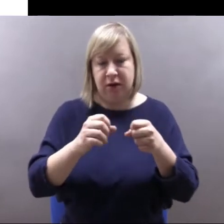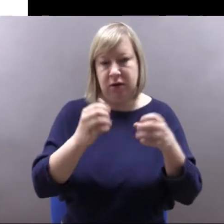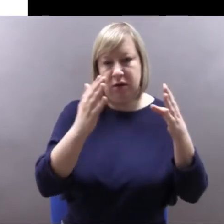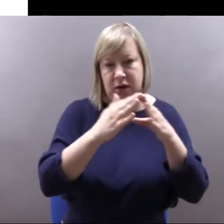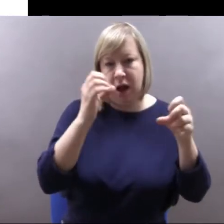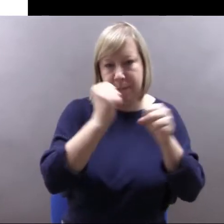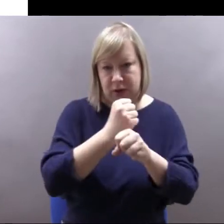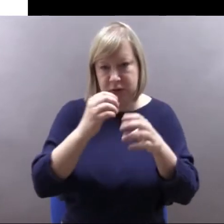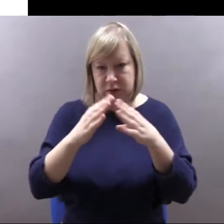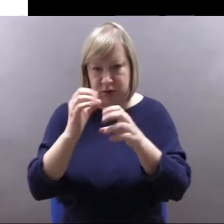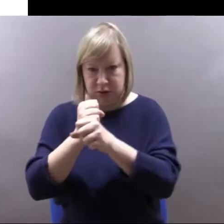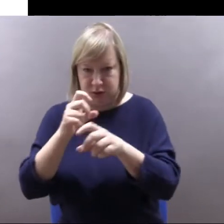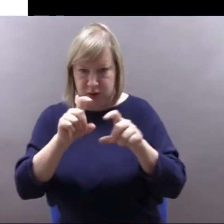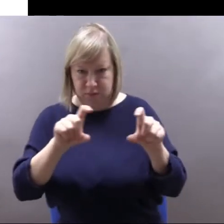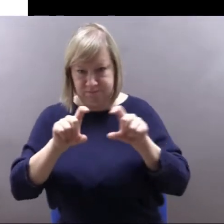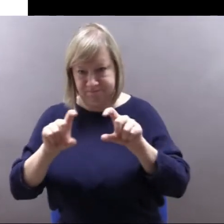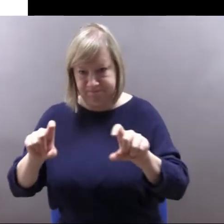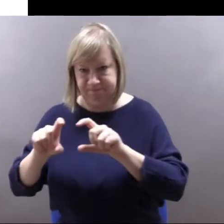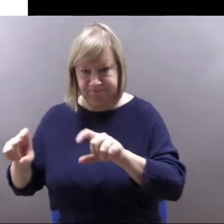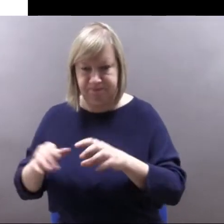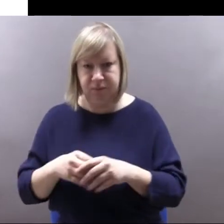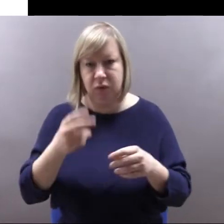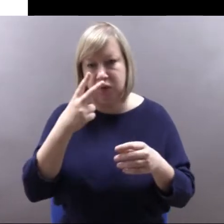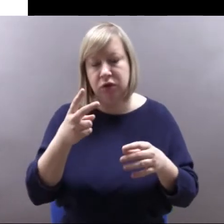schodki, albo rampy, albo winda.